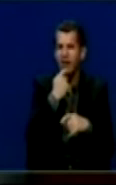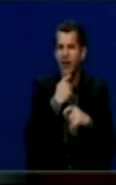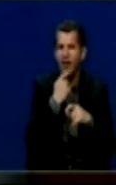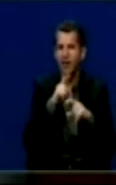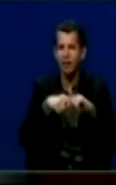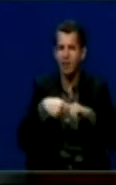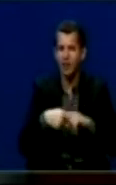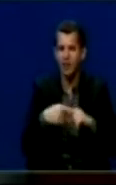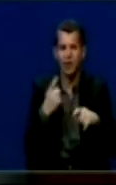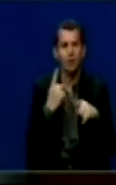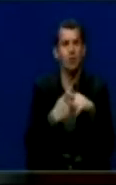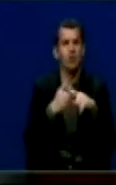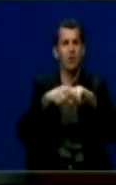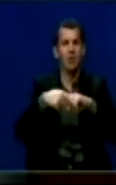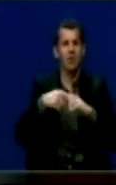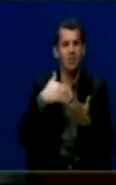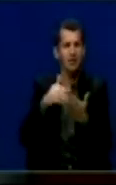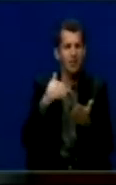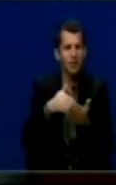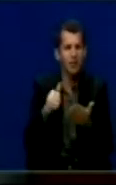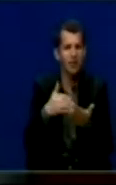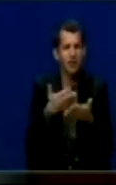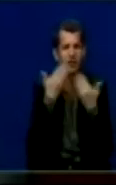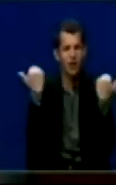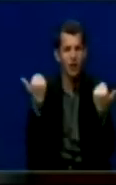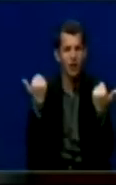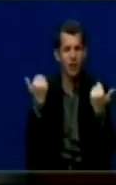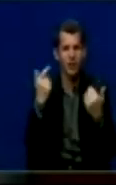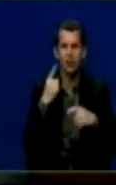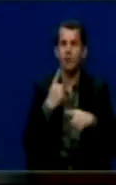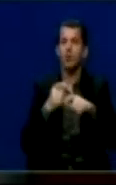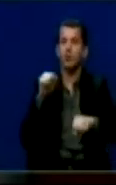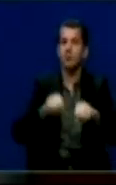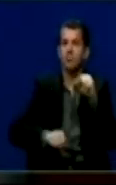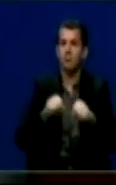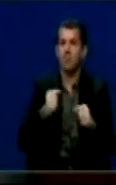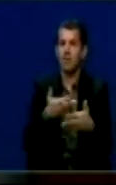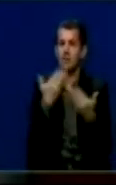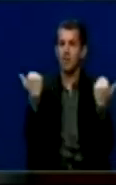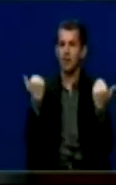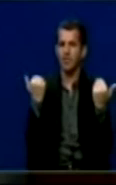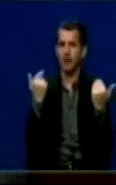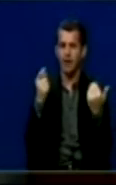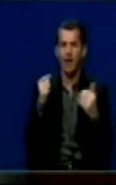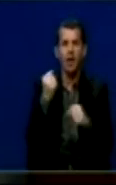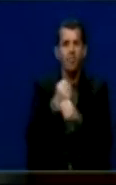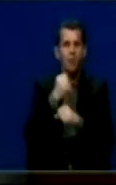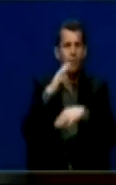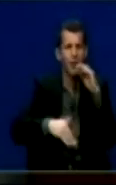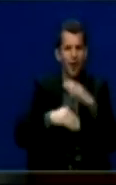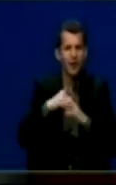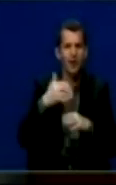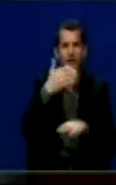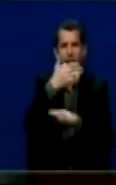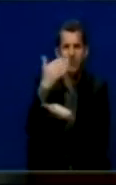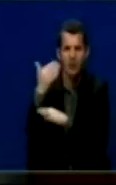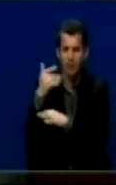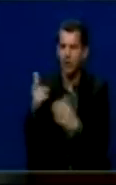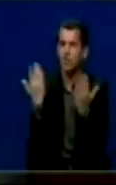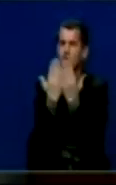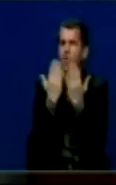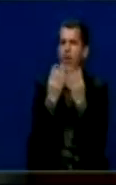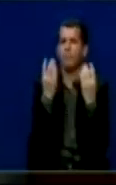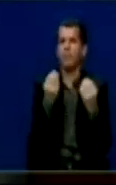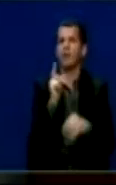që mungon materiali shpenzues i nevojshëm për shkatësimin e nxënësve në to. Po ashtu puna praktike në kompanija shkollës është jo